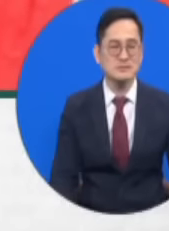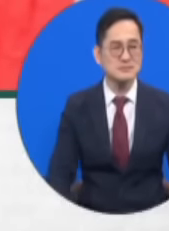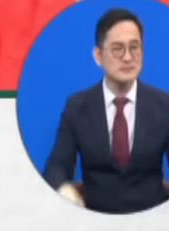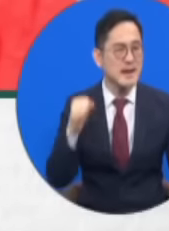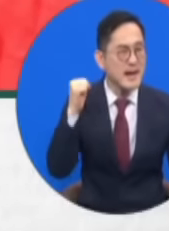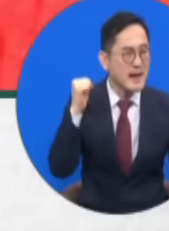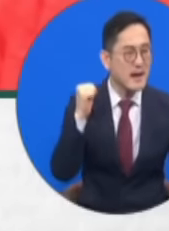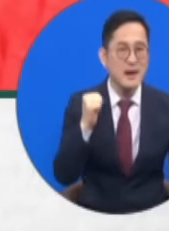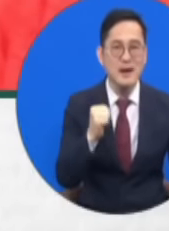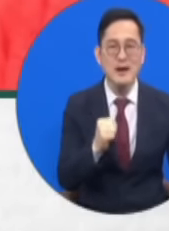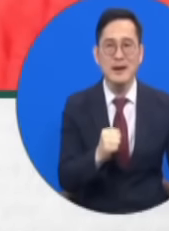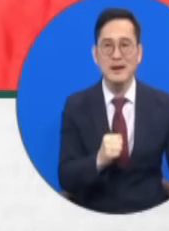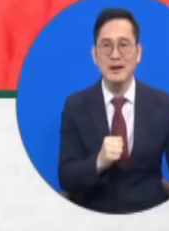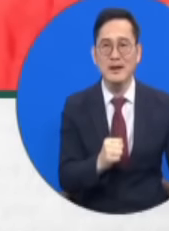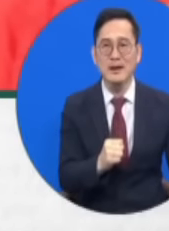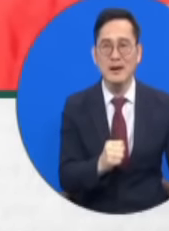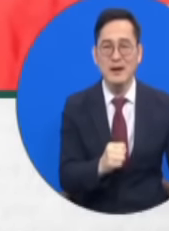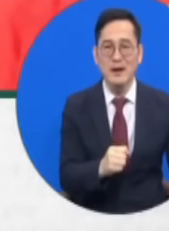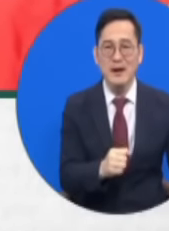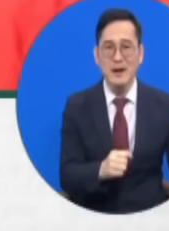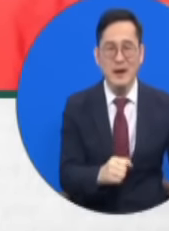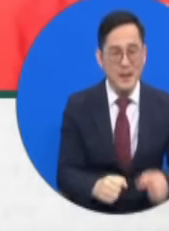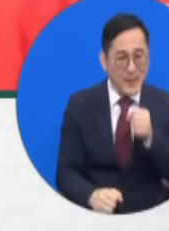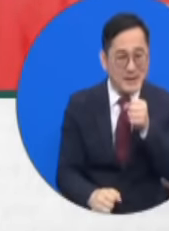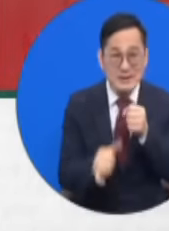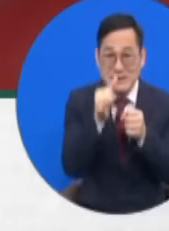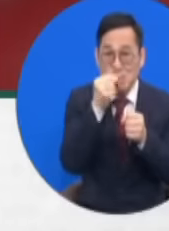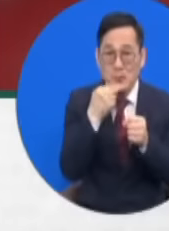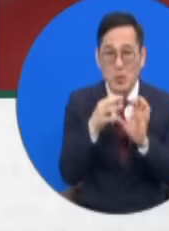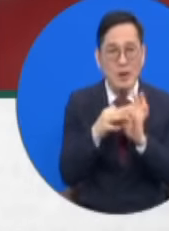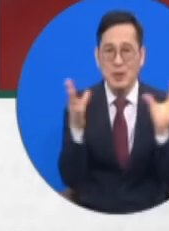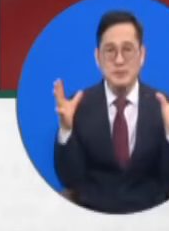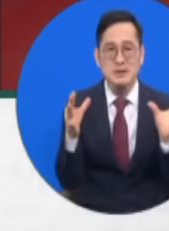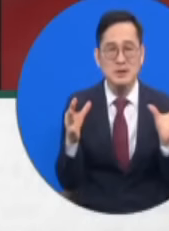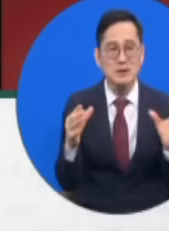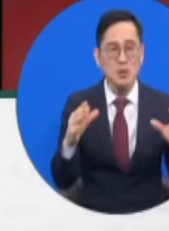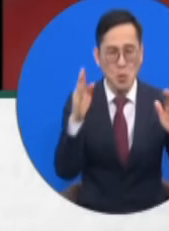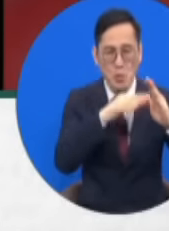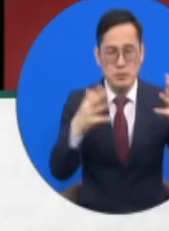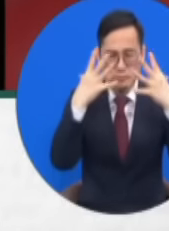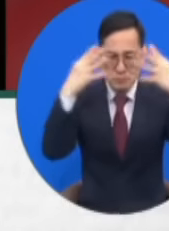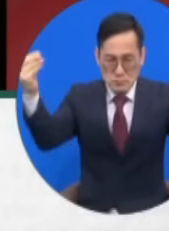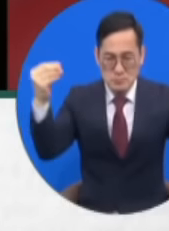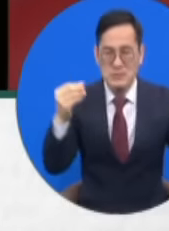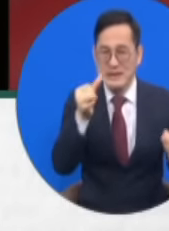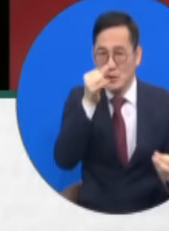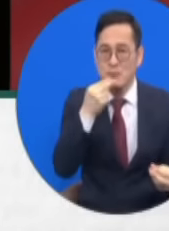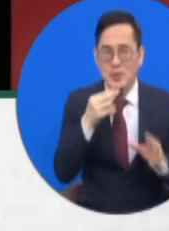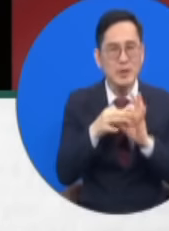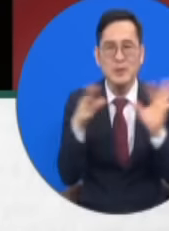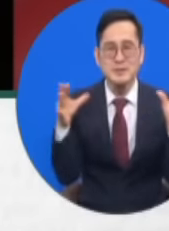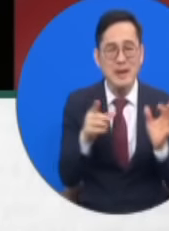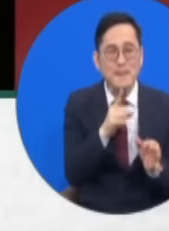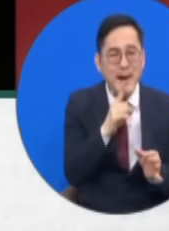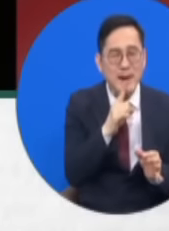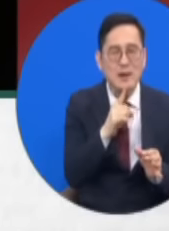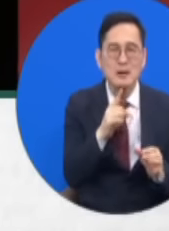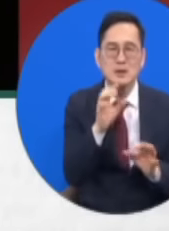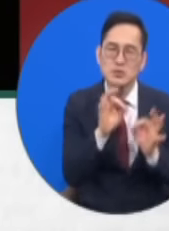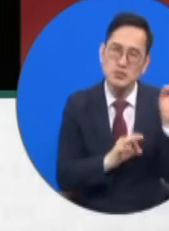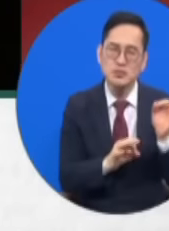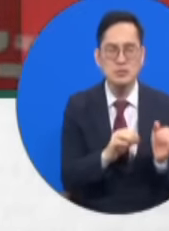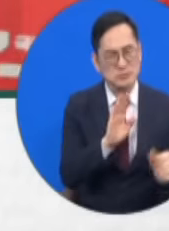외쳤다고 얘기하는데 마이크 꺼지고 켜지고 한 것이 중요한 건 아니죠. 저건 뭐 100번 얘기해도 잘못한 거 맞고요.